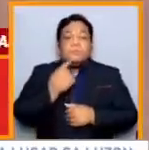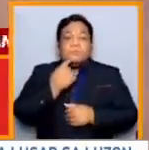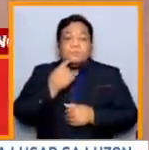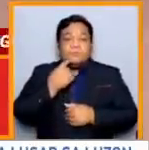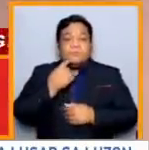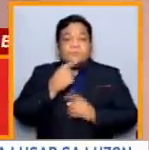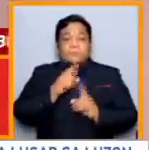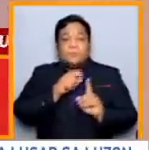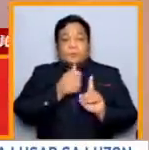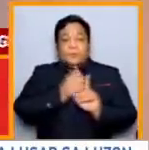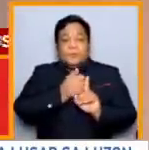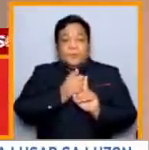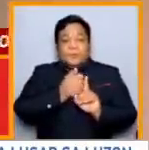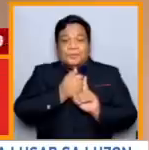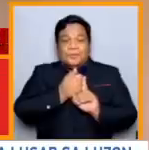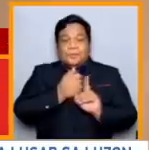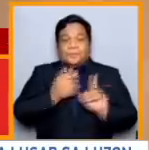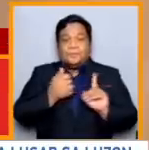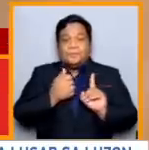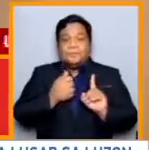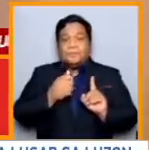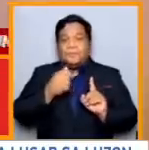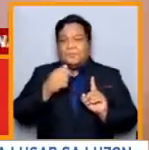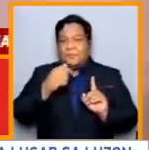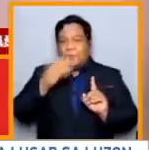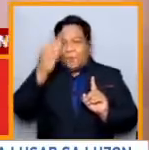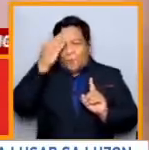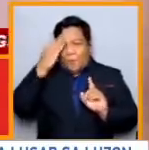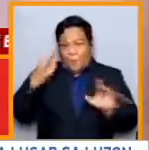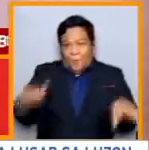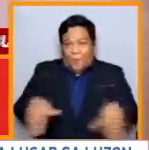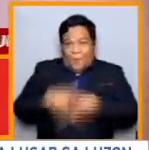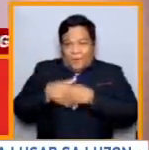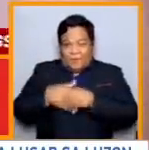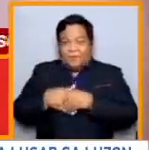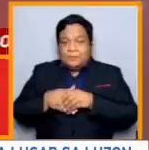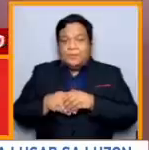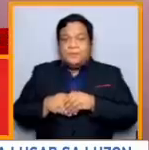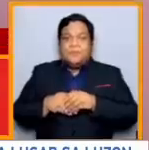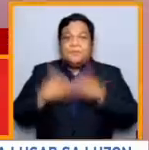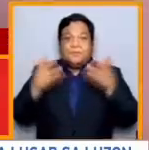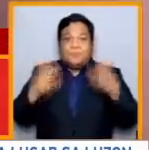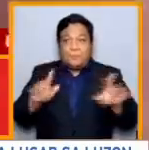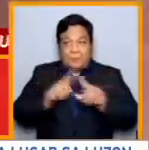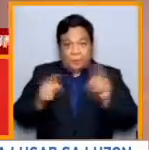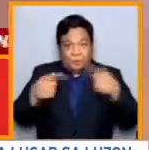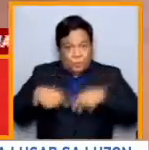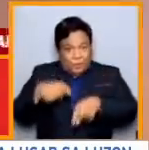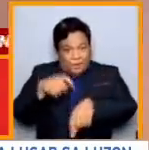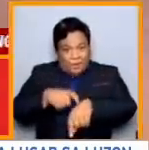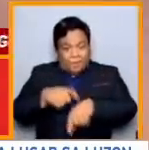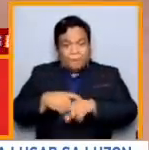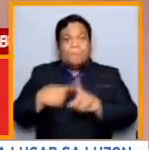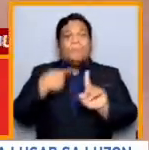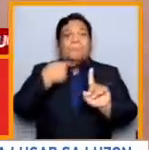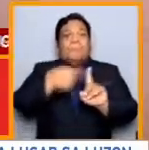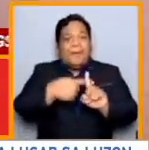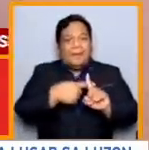si Ronald Carlton. Pero sa gitna ng kasiyahan, sinabay niya ang pag-online